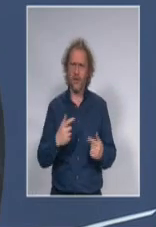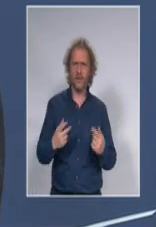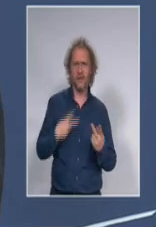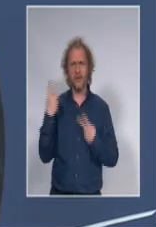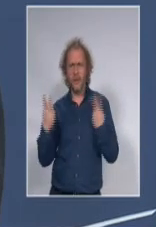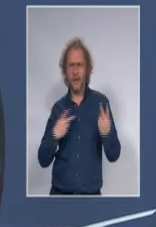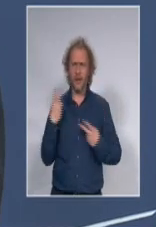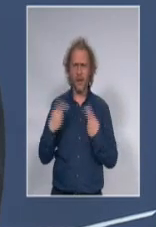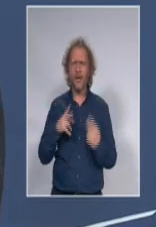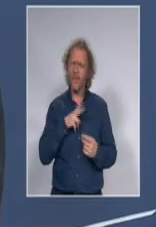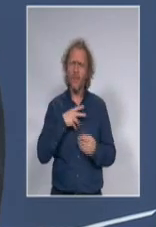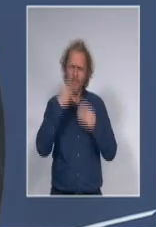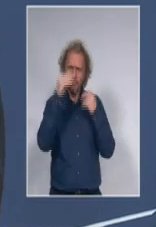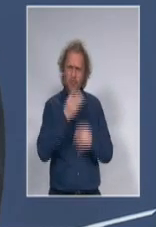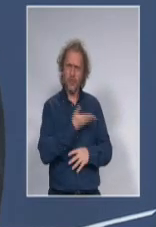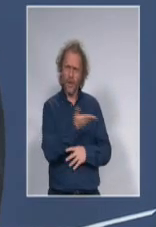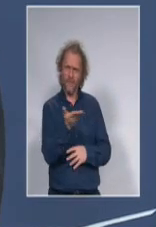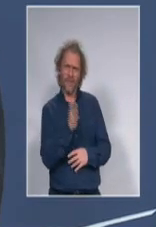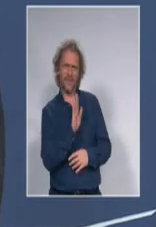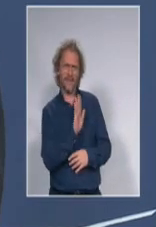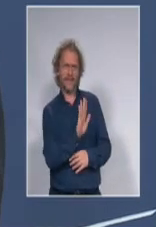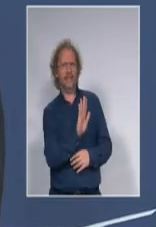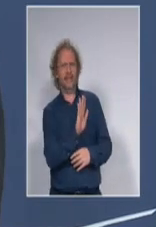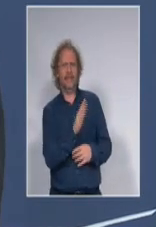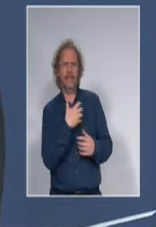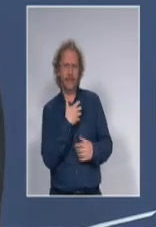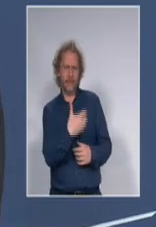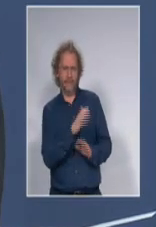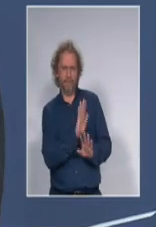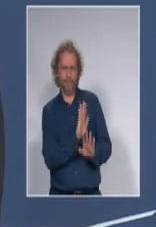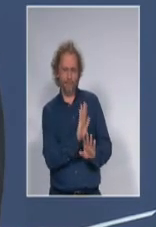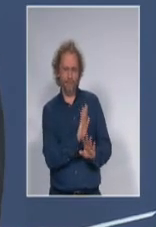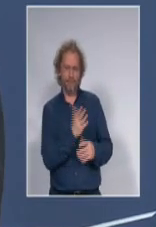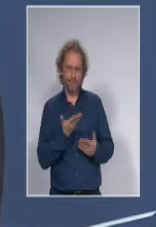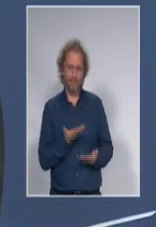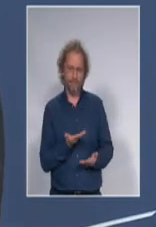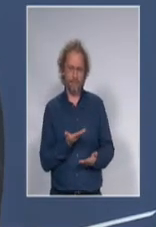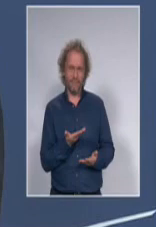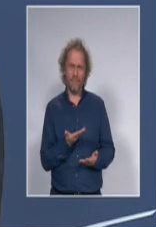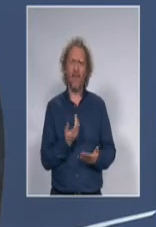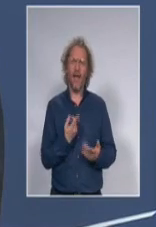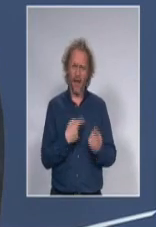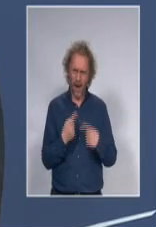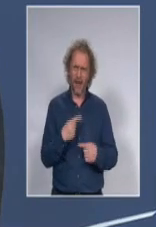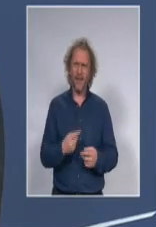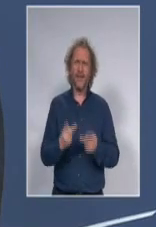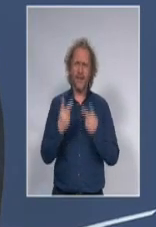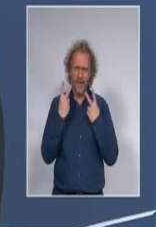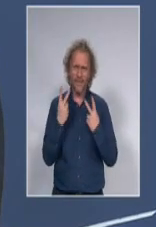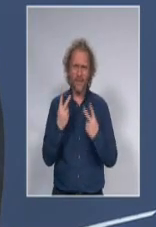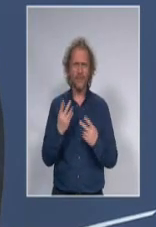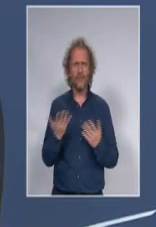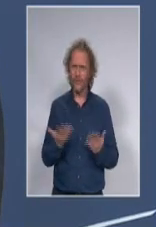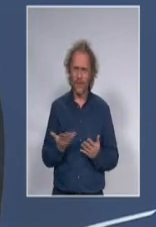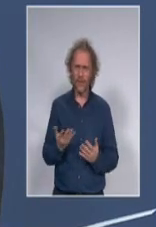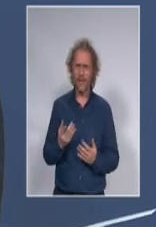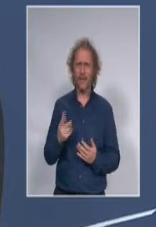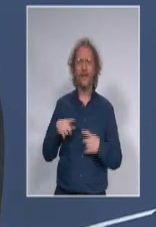sve. Samo, znate, nama su životi naših najstarijih, ali i svih